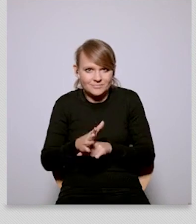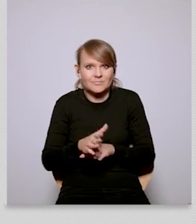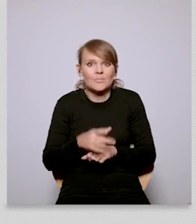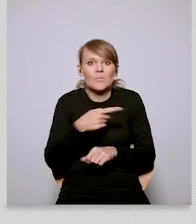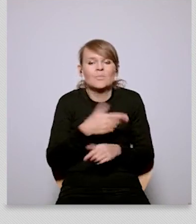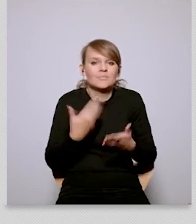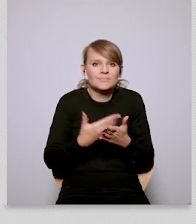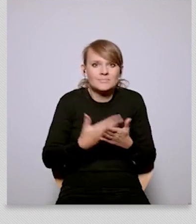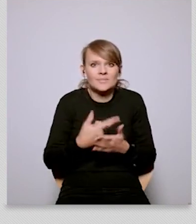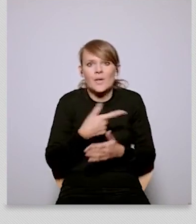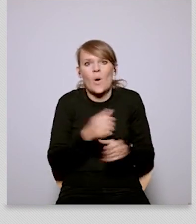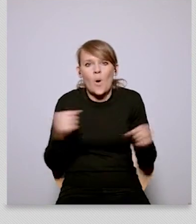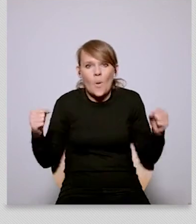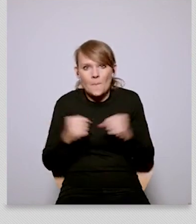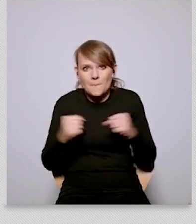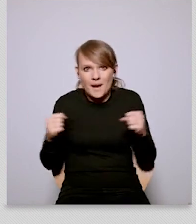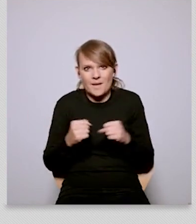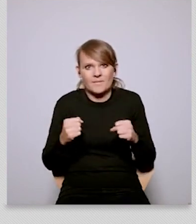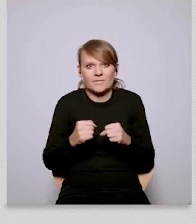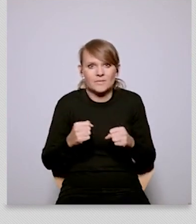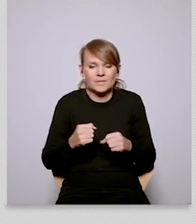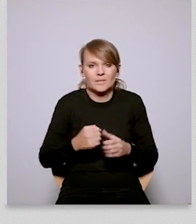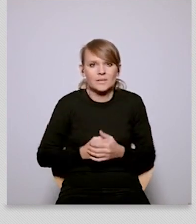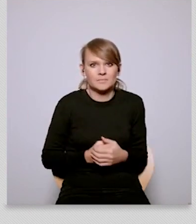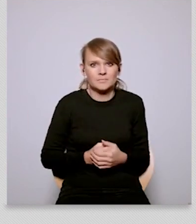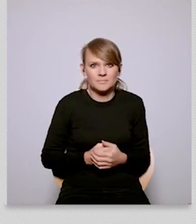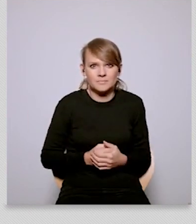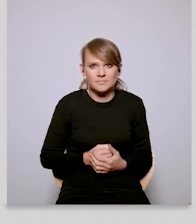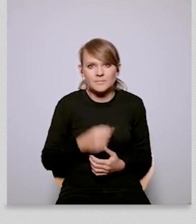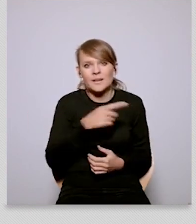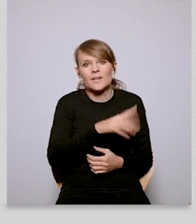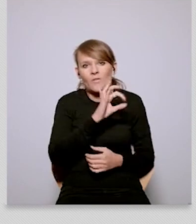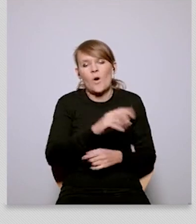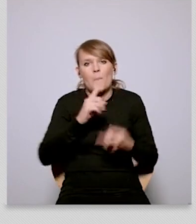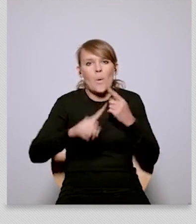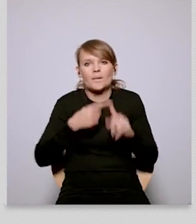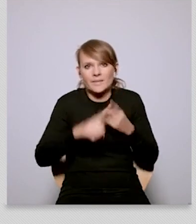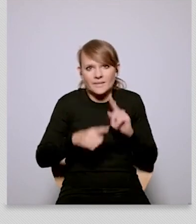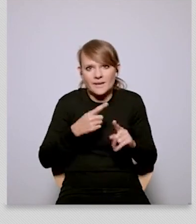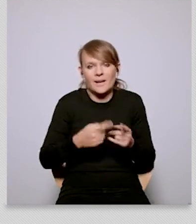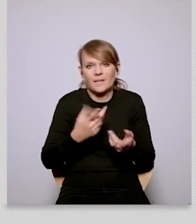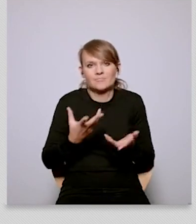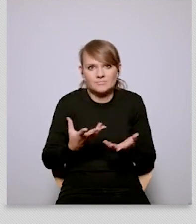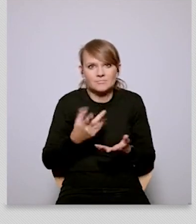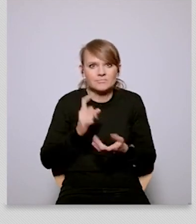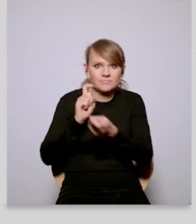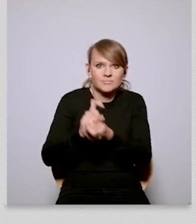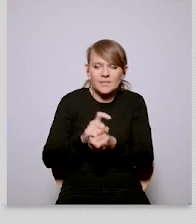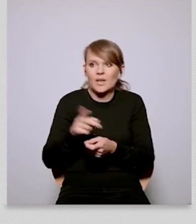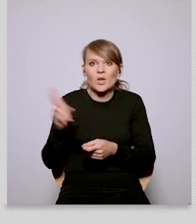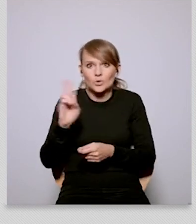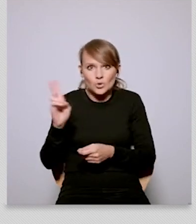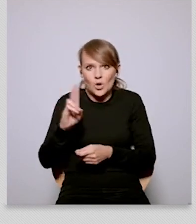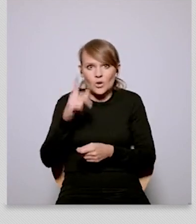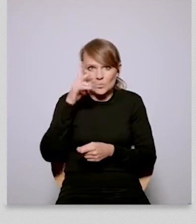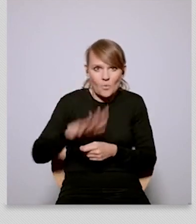obawia znaczy jest tak jakby ma oportunistycznie zdefiniowaną swoją politykę że każdy ewentualny głos sprzeciwu